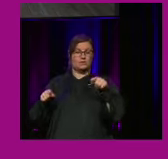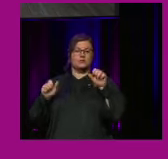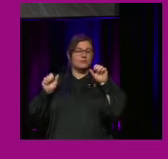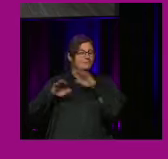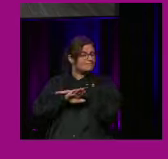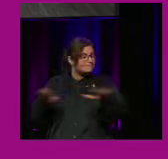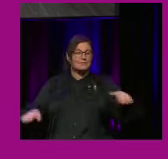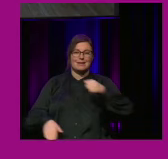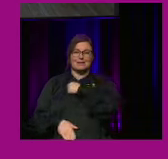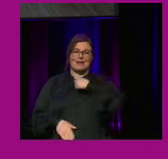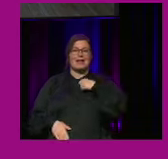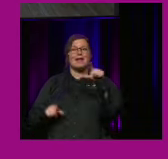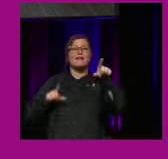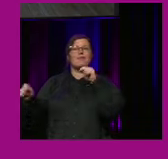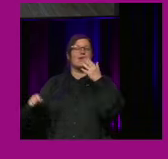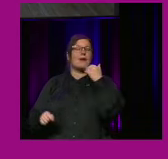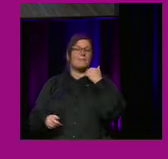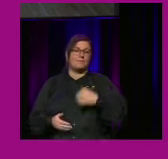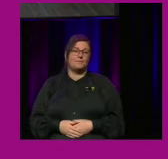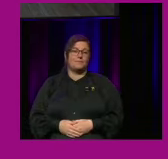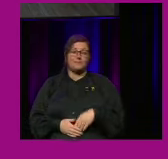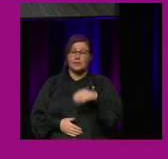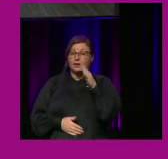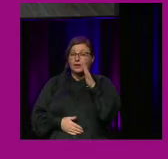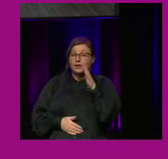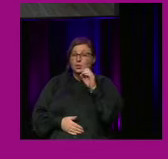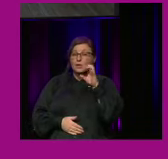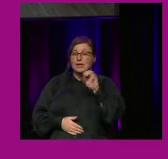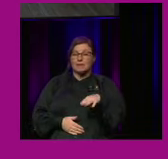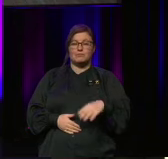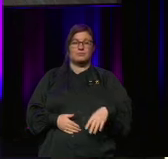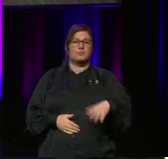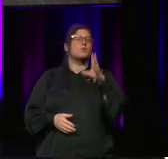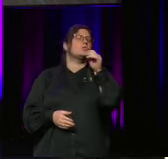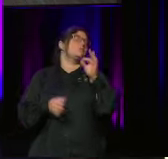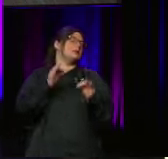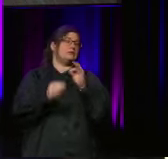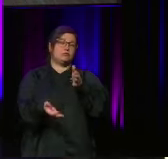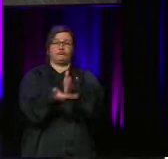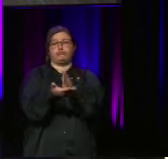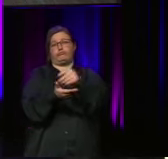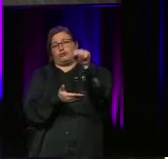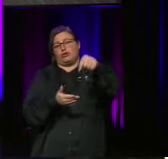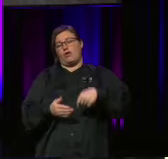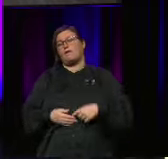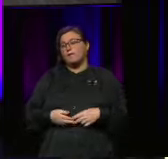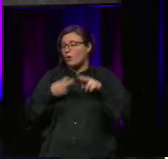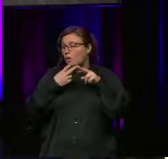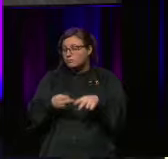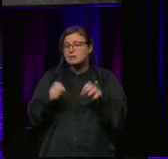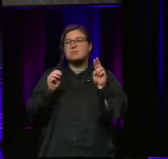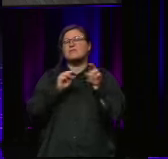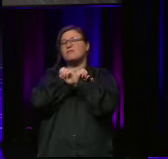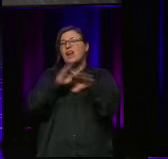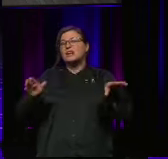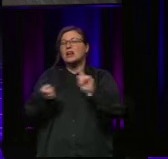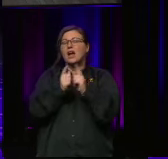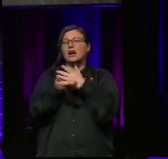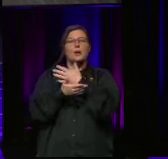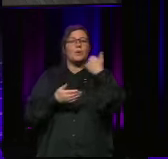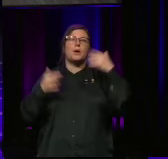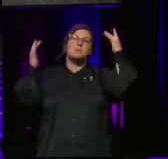regeringen. Vad säger Joakim? Jo, det är helt rimliga krav. Det är återigen så att de flesta kanske inte